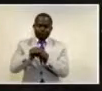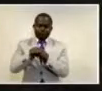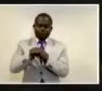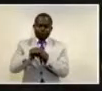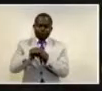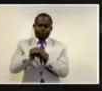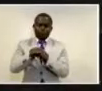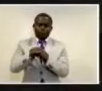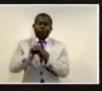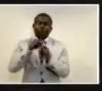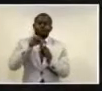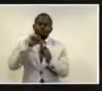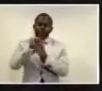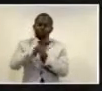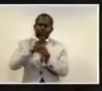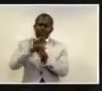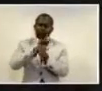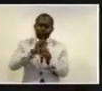bitujuje